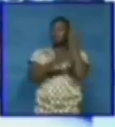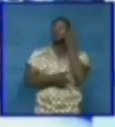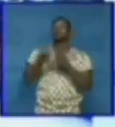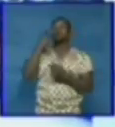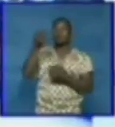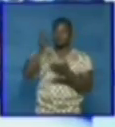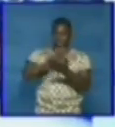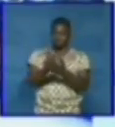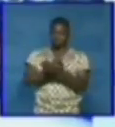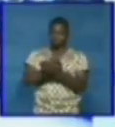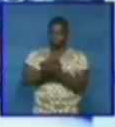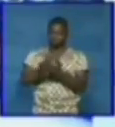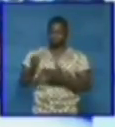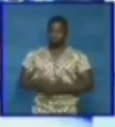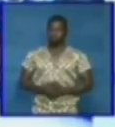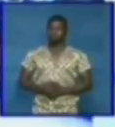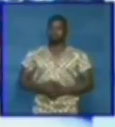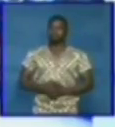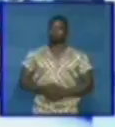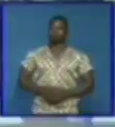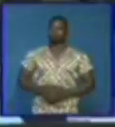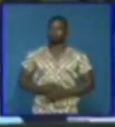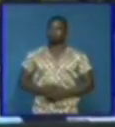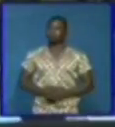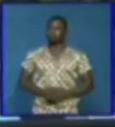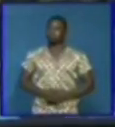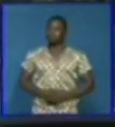Lassina Ouattara, Amadé Ouédraogo et Christophe Traoré.